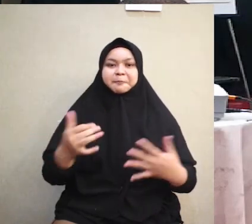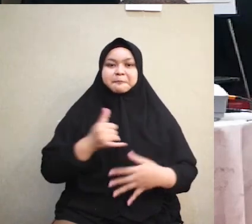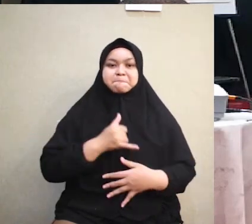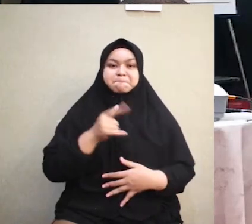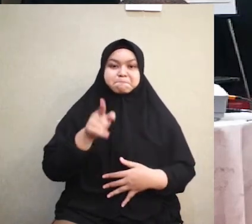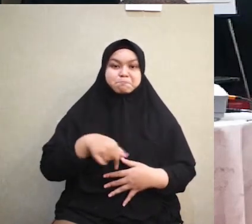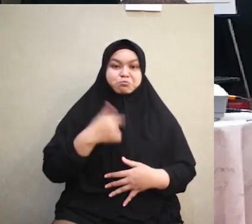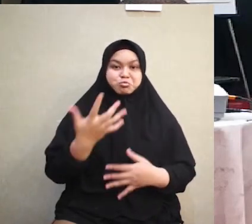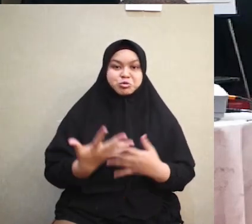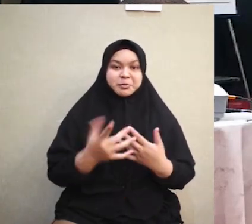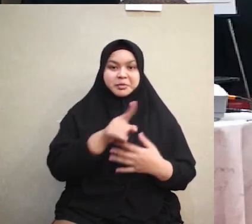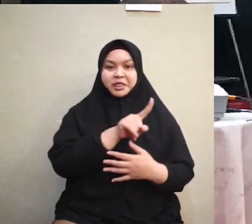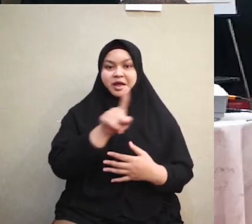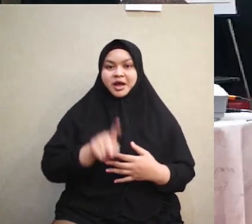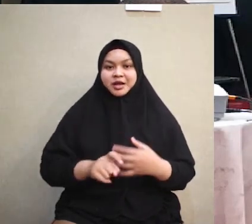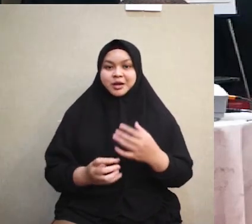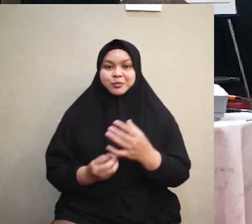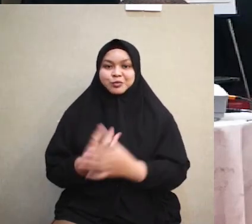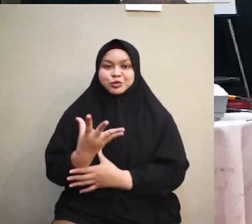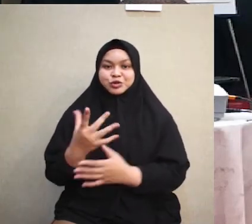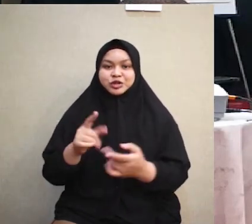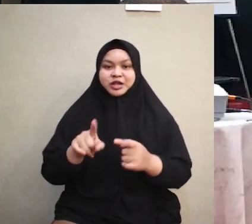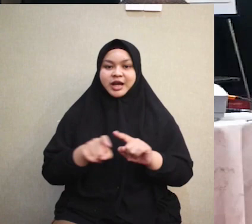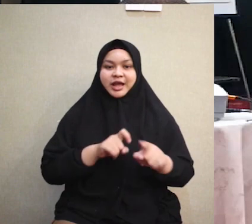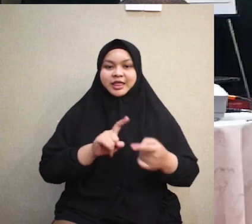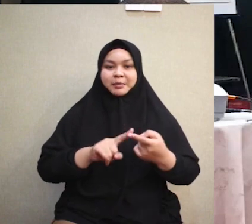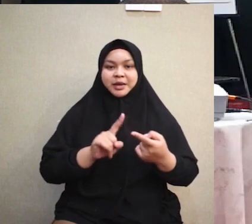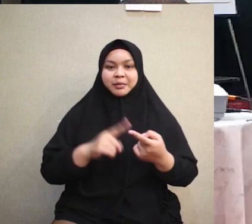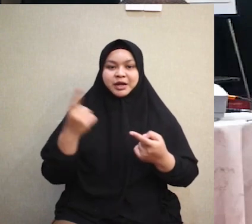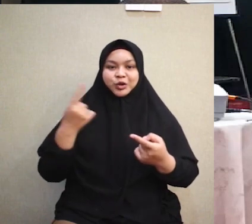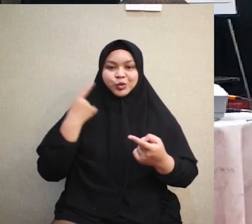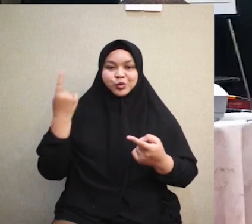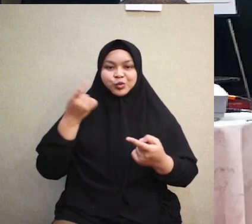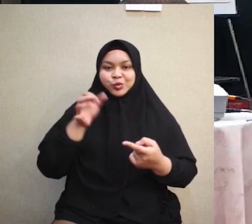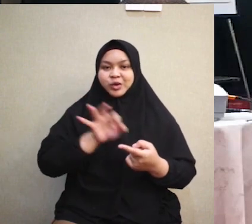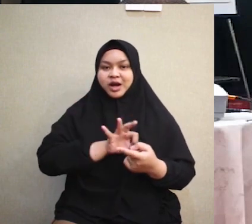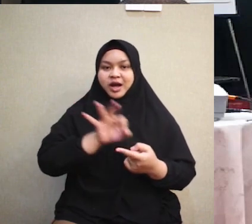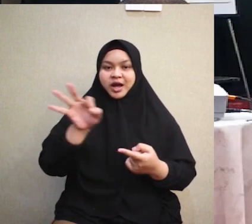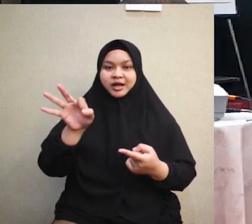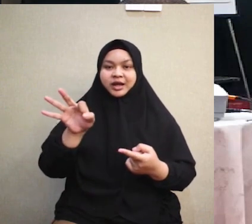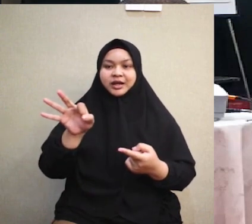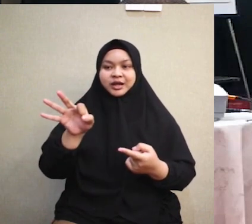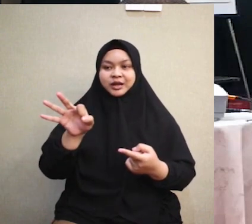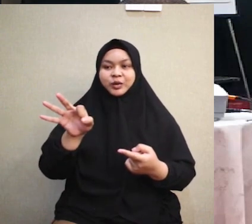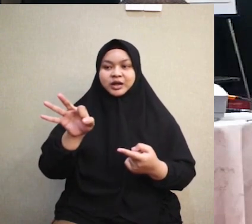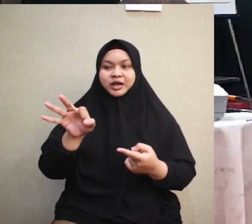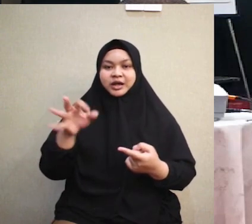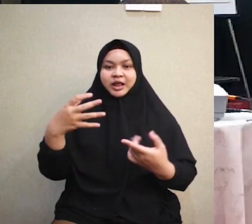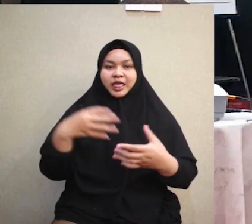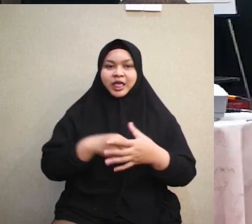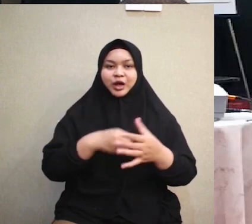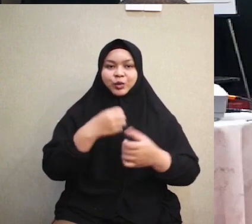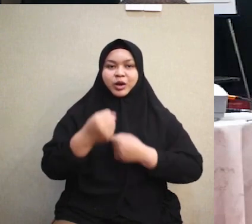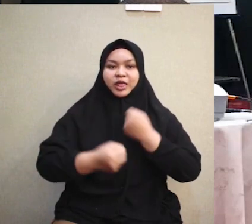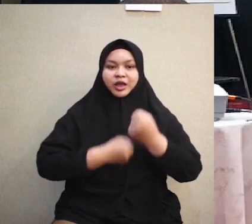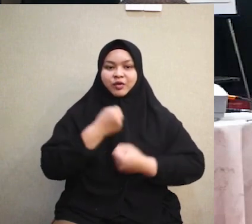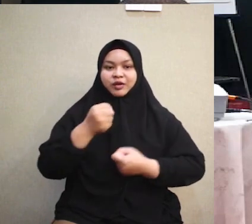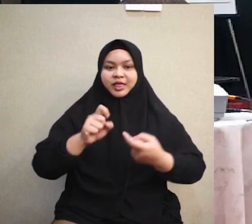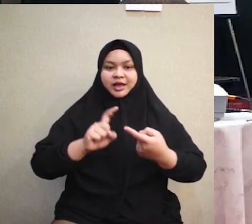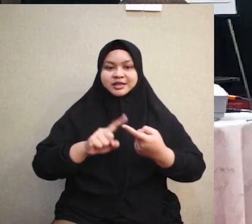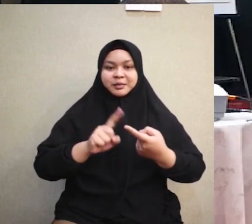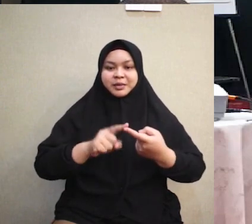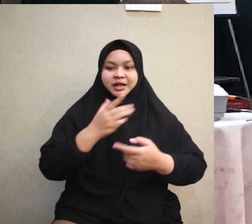mungkin muncul dari teman-teman yang umum yang tidak ada di tidak ada di lingkup aktivitas teman-teman